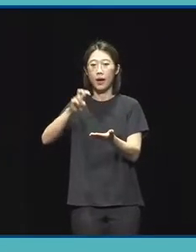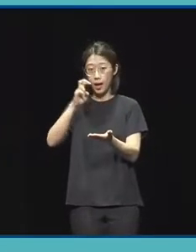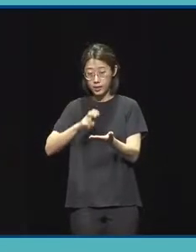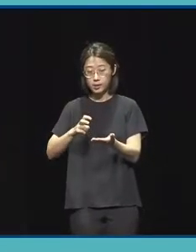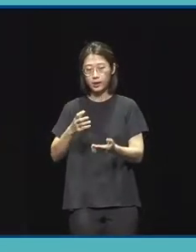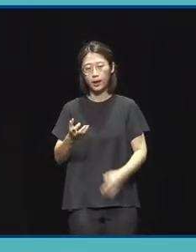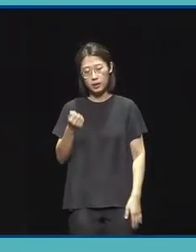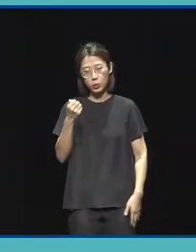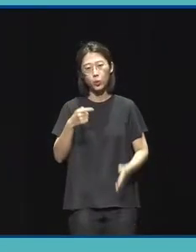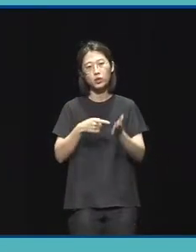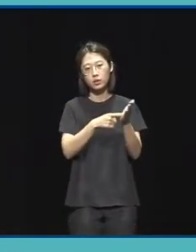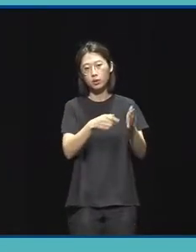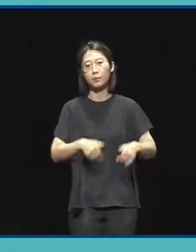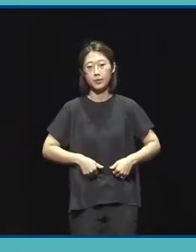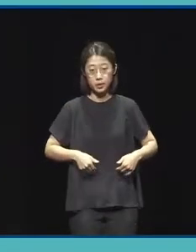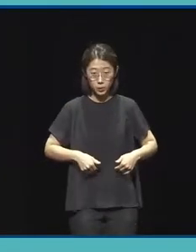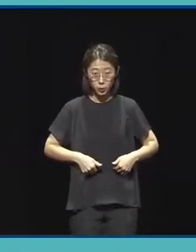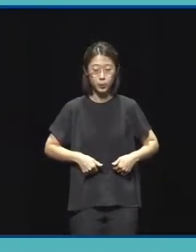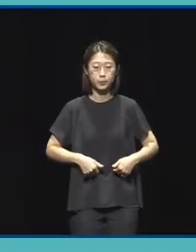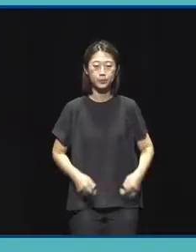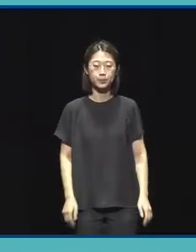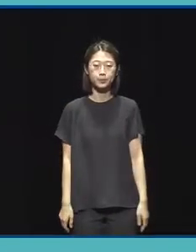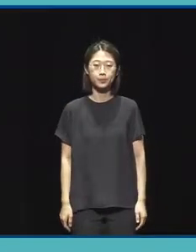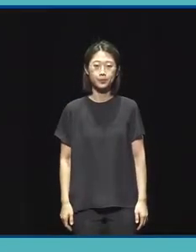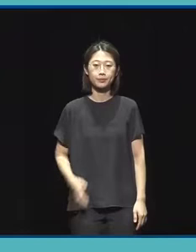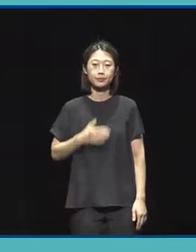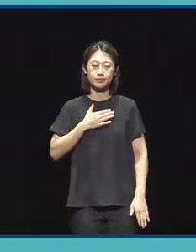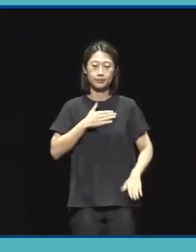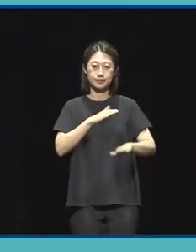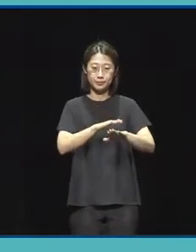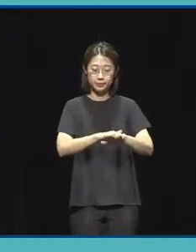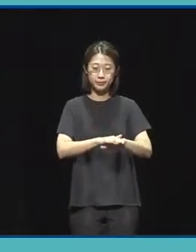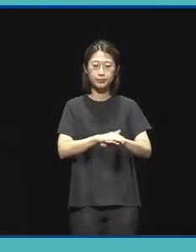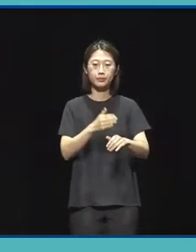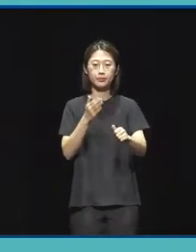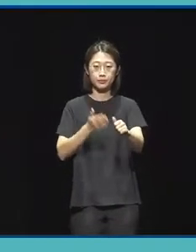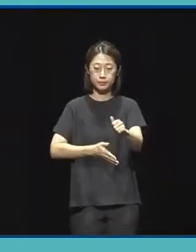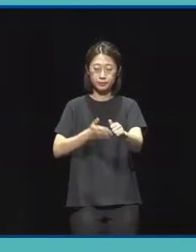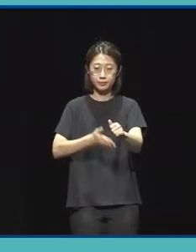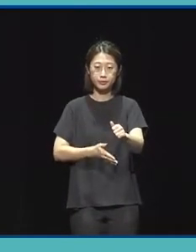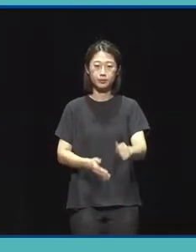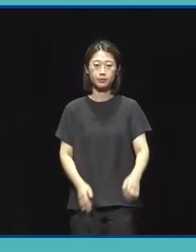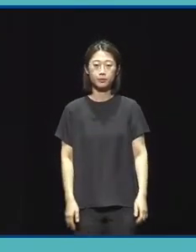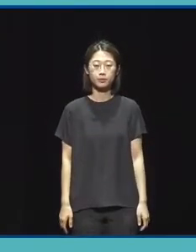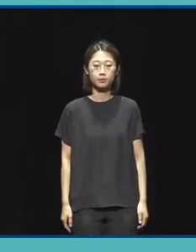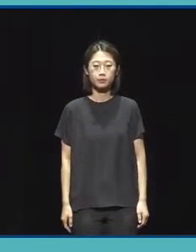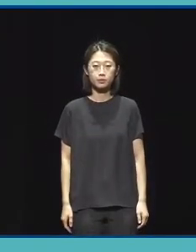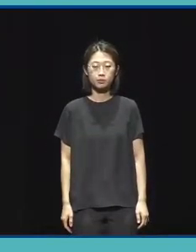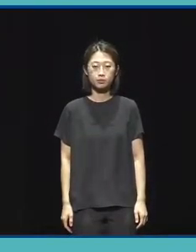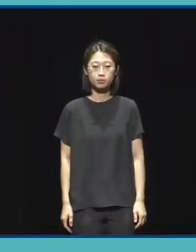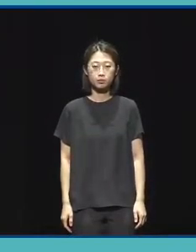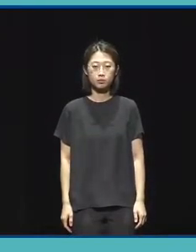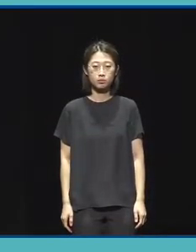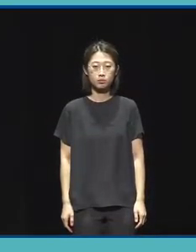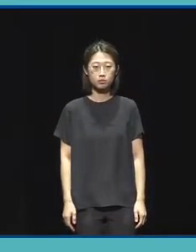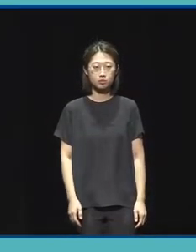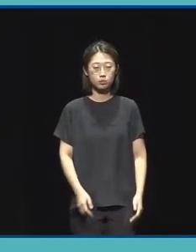신청하셔야지만 지원 선정이 되실 수 있는 점들 설명을 드리고요 대본공무는